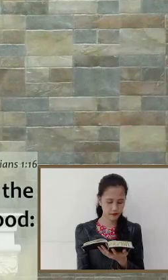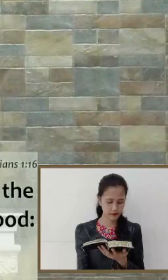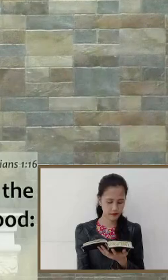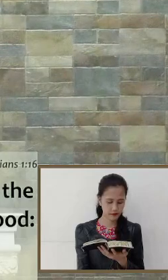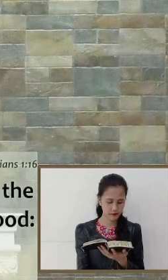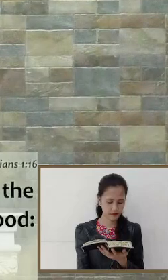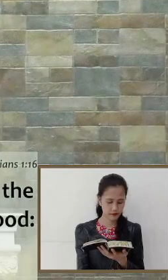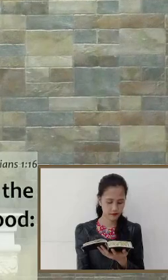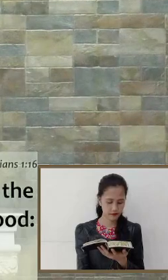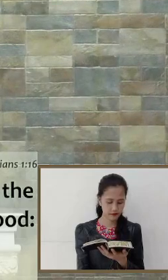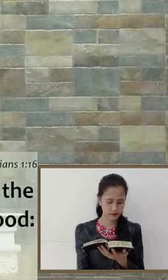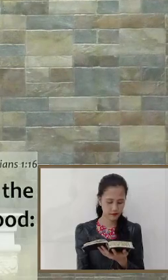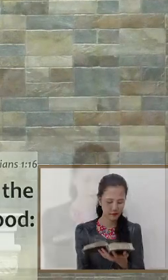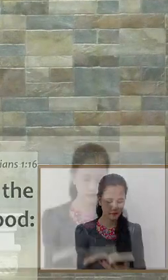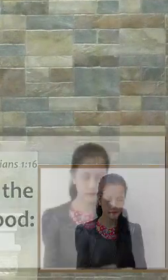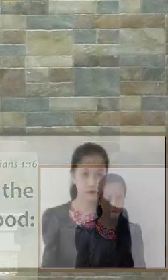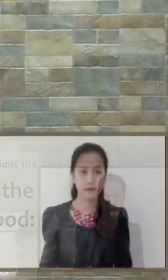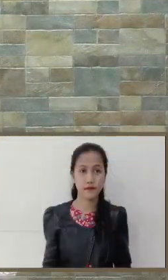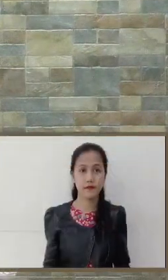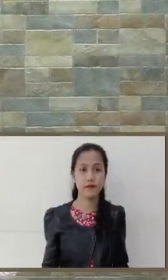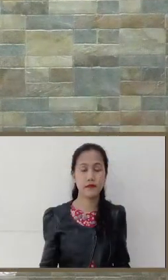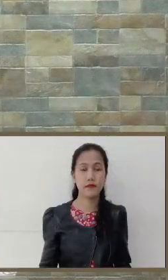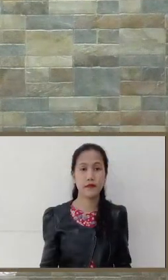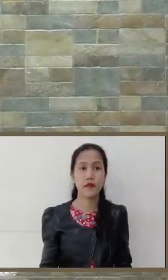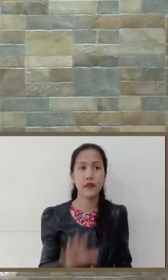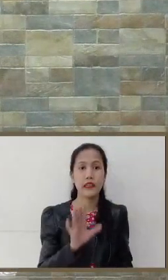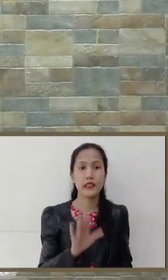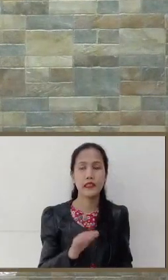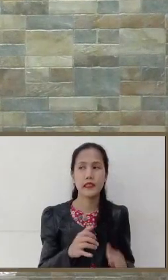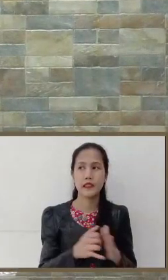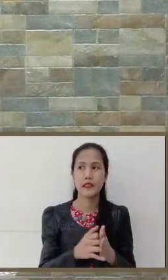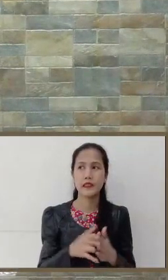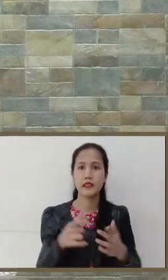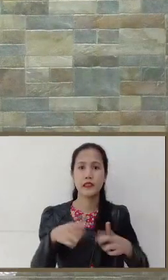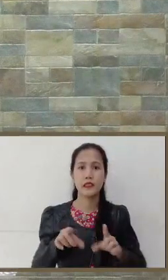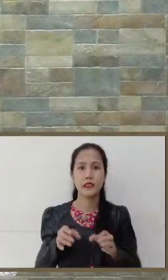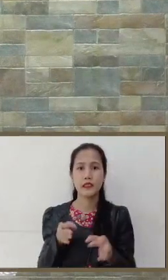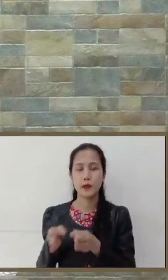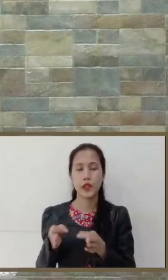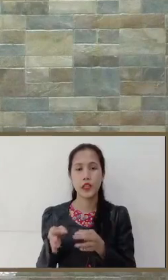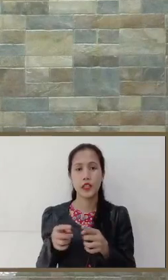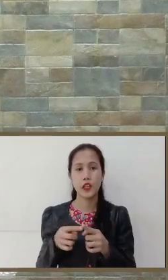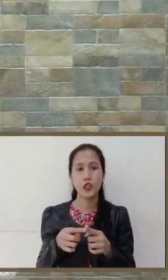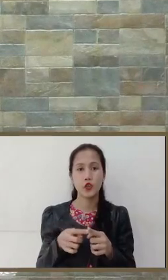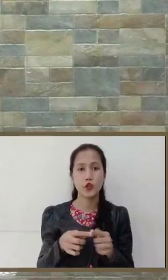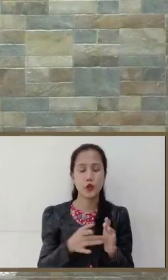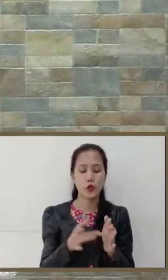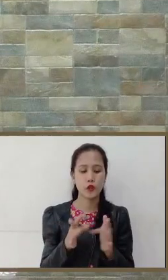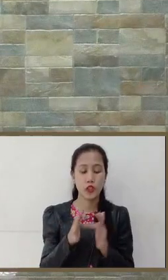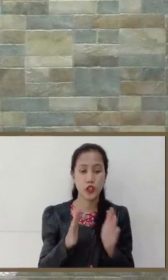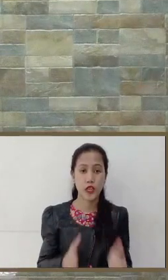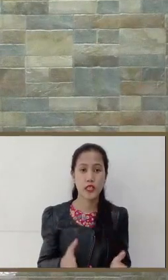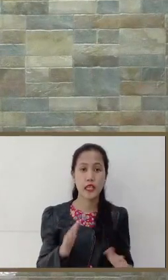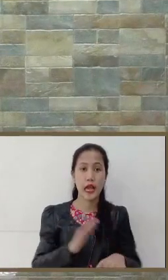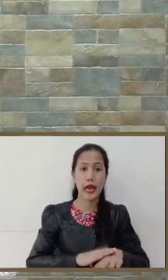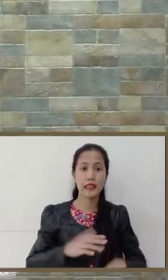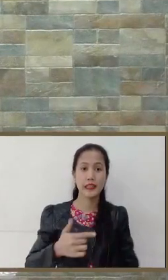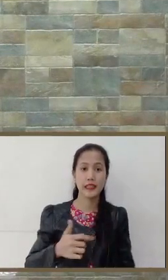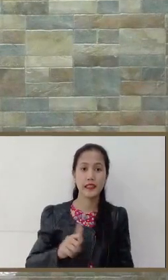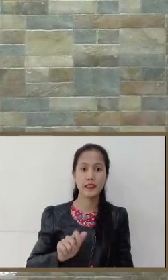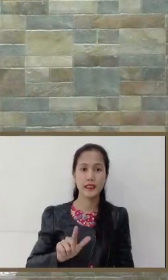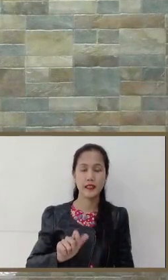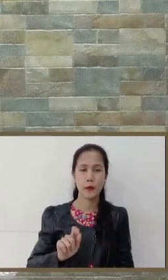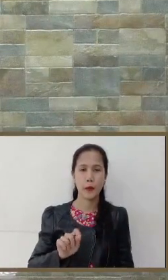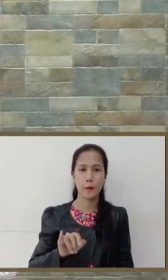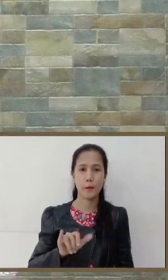flesh and blood." Naunawaan na po Sir Pablo, at pinapaliwag na nagya po sa mga taga-Galacia na yung aking natanggap na gospel, yan ay